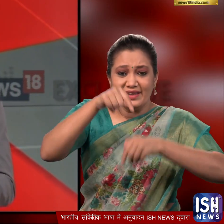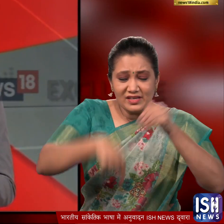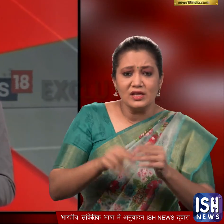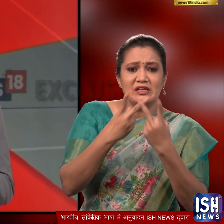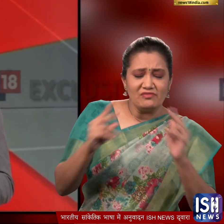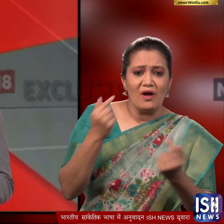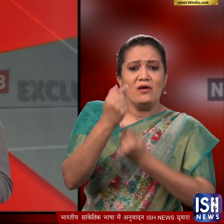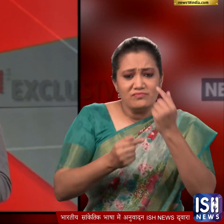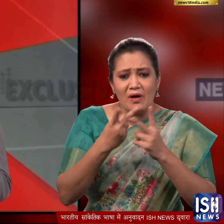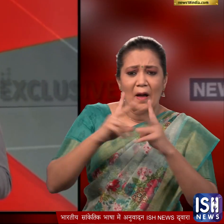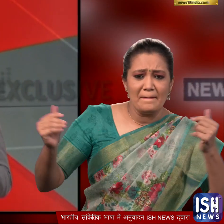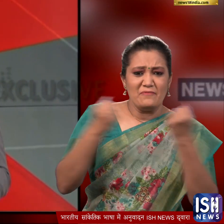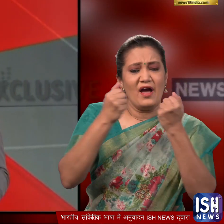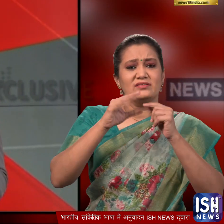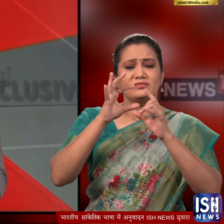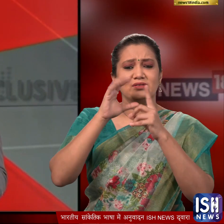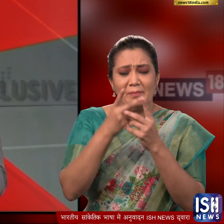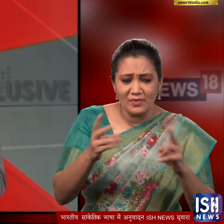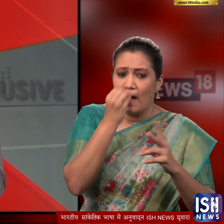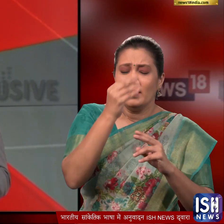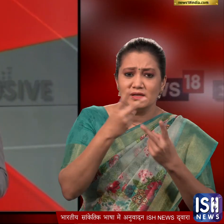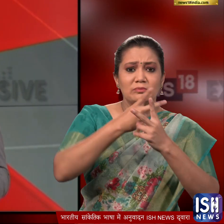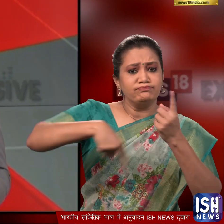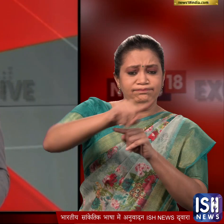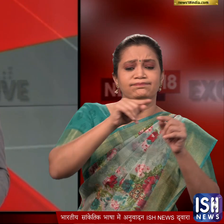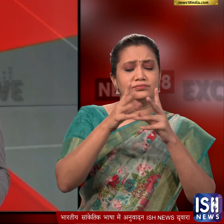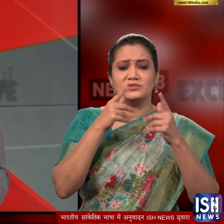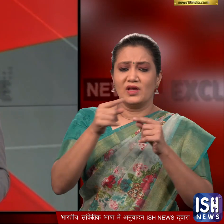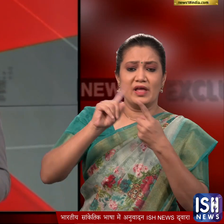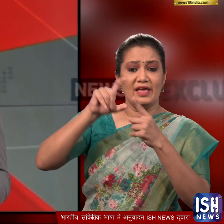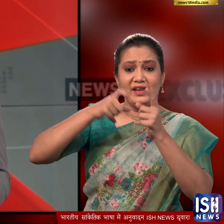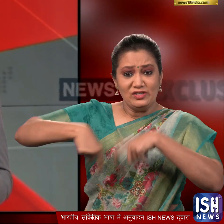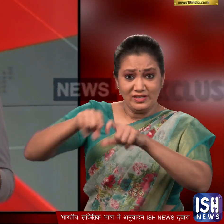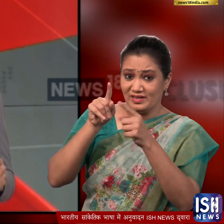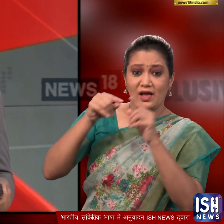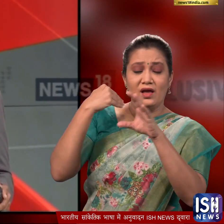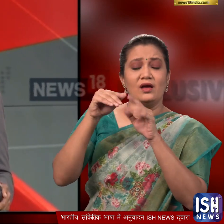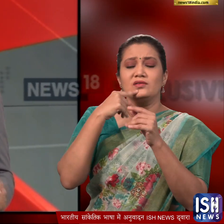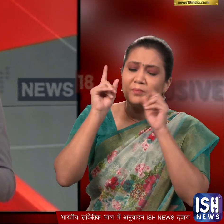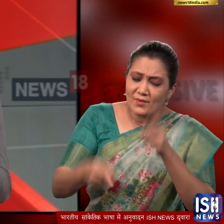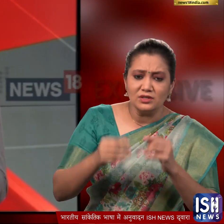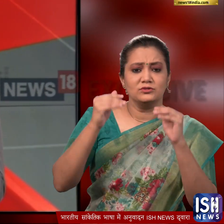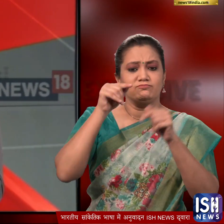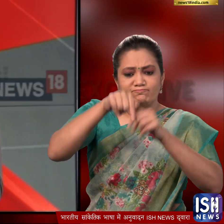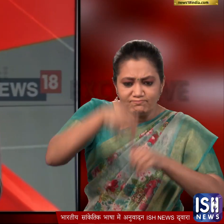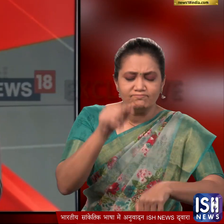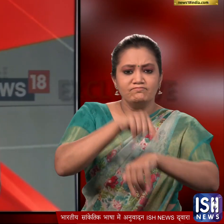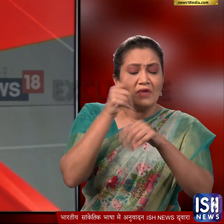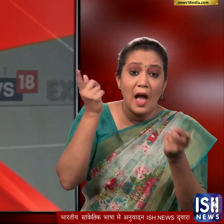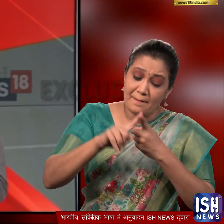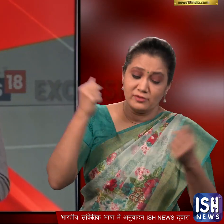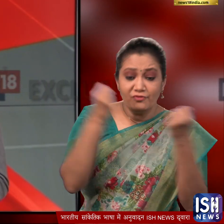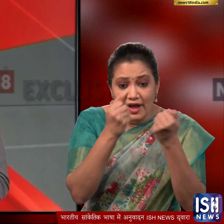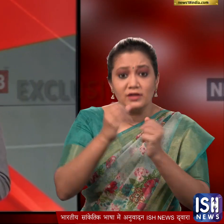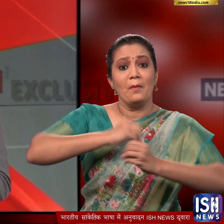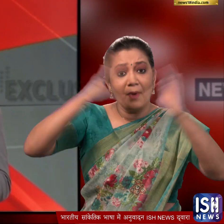से पहले ही राजनीतिक हिंसा का दौर शुरू हो गया था। बीजेपी समेत सभी विपक्षी दलों ने चुनाव आयोग से आशंका जताई थी कि मतदान के दौरान भी